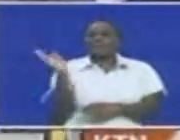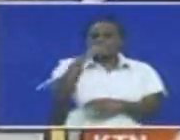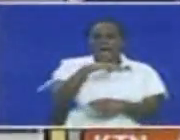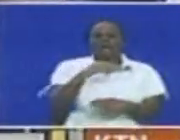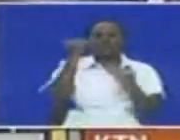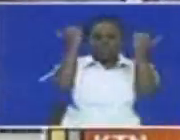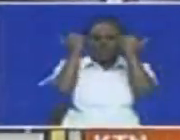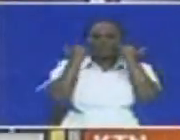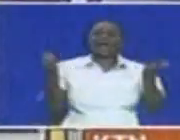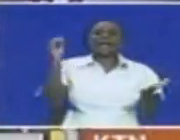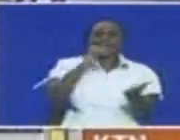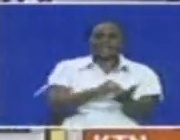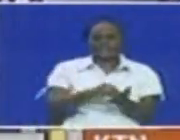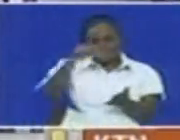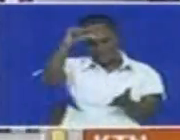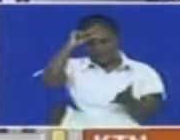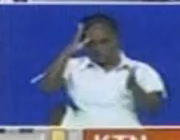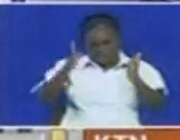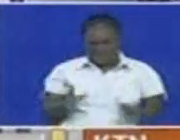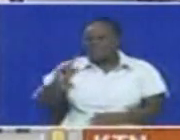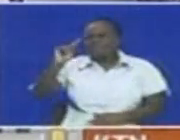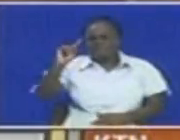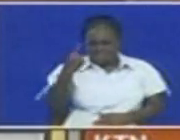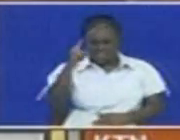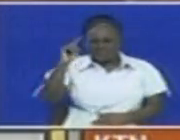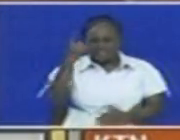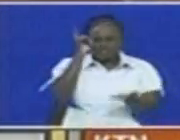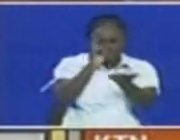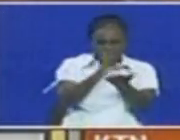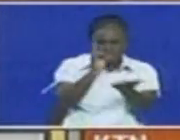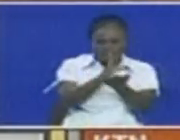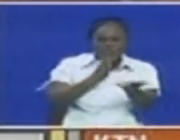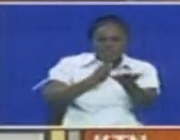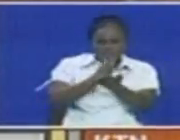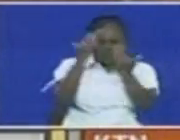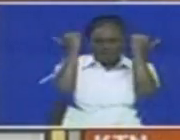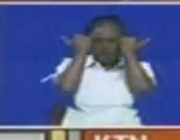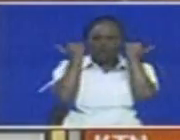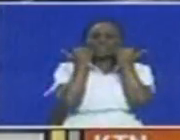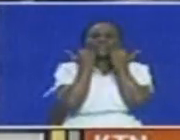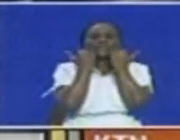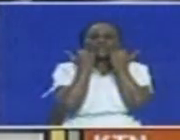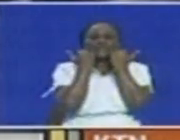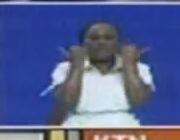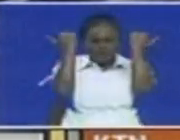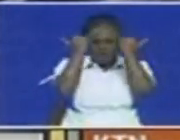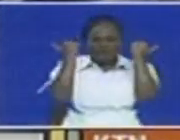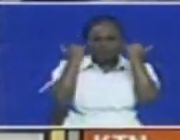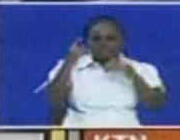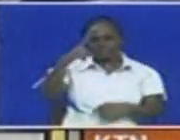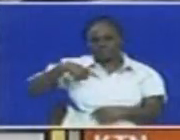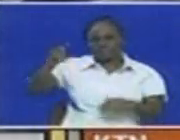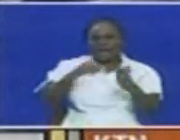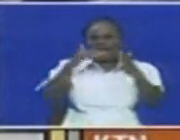ya juu. Gavana huyu si wa kwanza kutupwa nje kupitia kesi mahakamani. Kesi zimefaulu dhidi